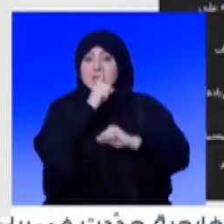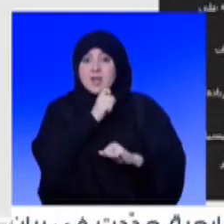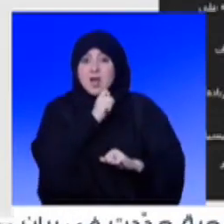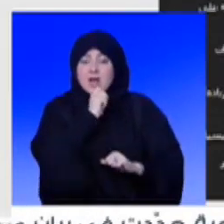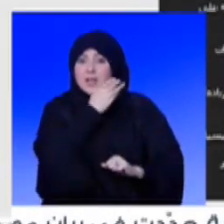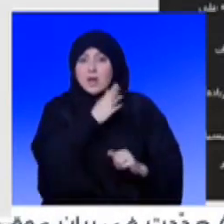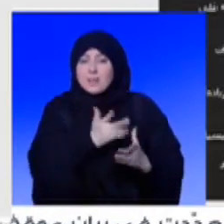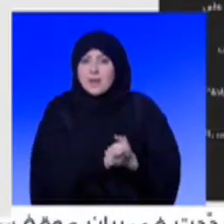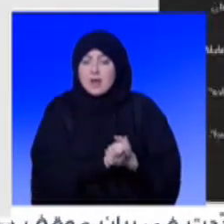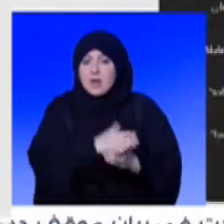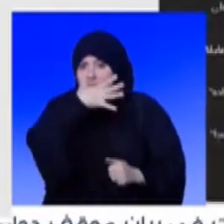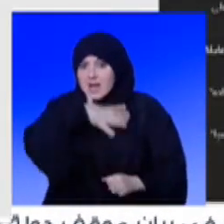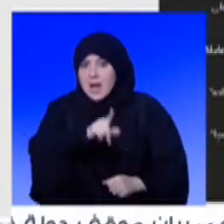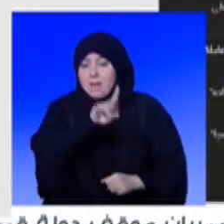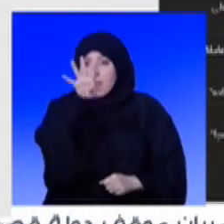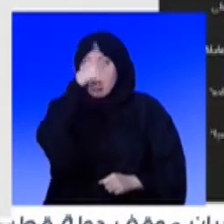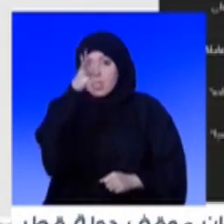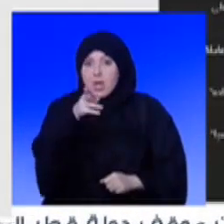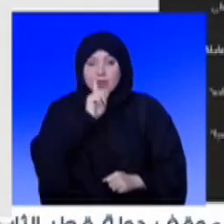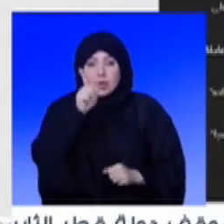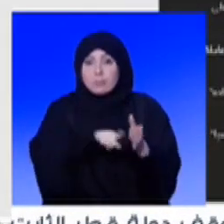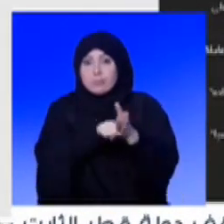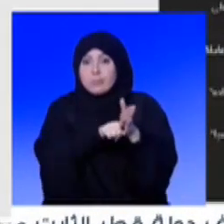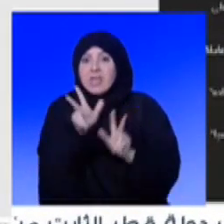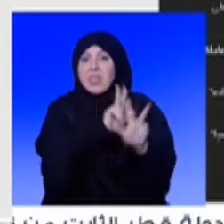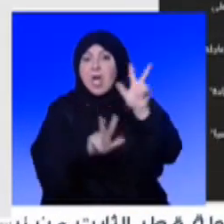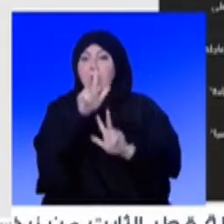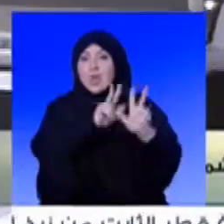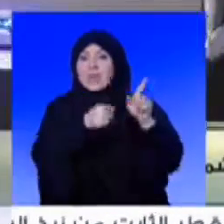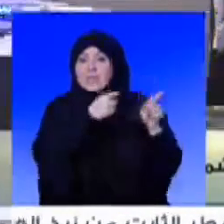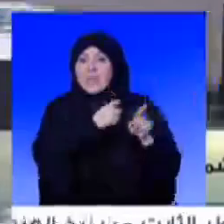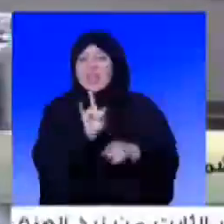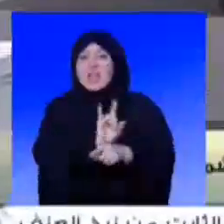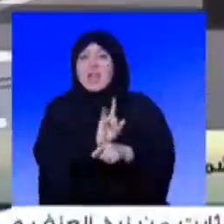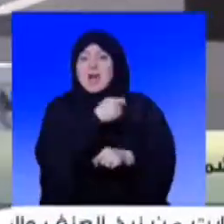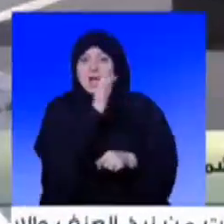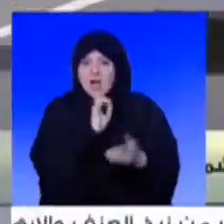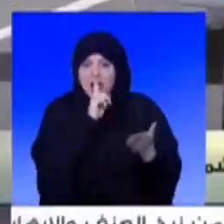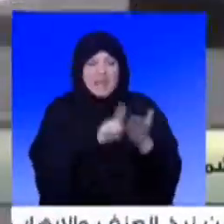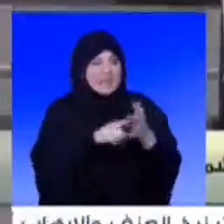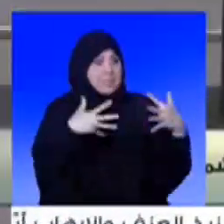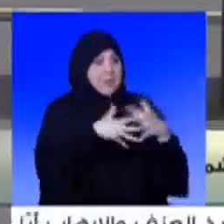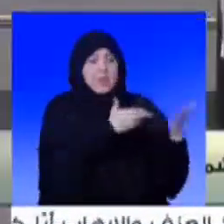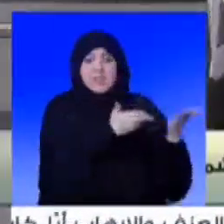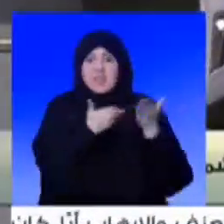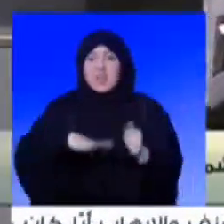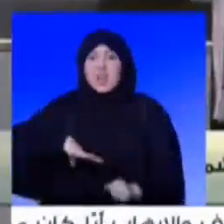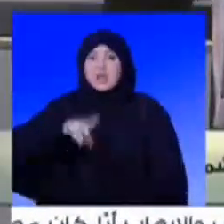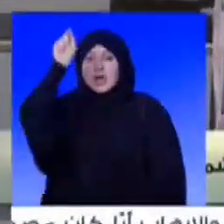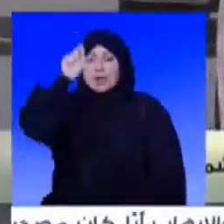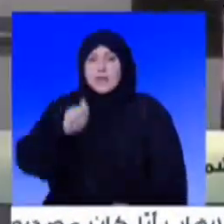البلاد المفدى تصريحات مزوره ممعانا في التظليل الاعلامي ربطت هذه التصريحات بتشريف حضره صاحب